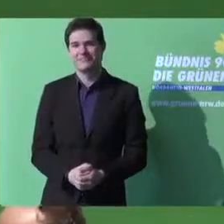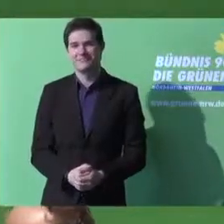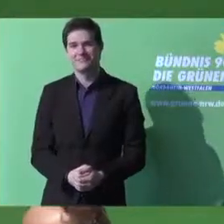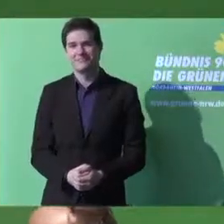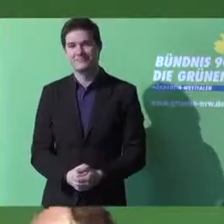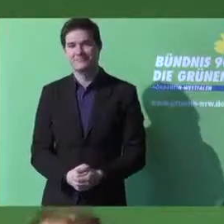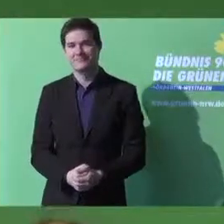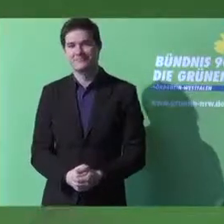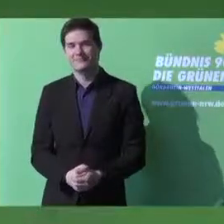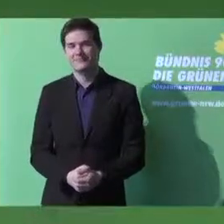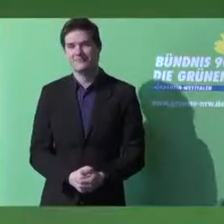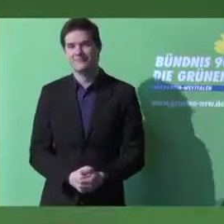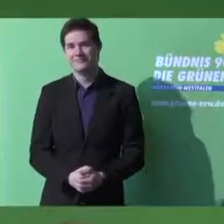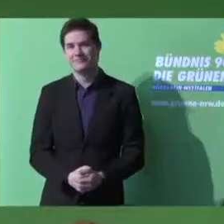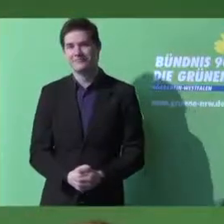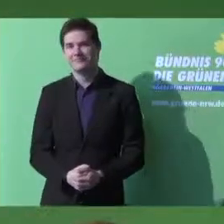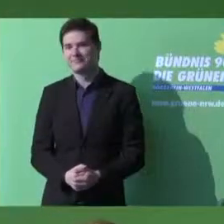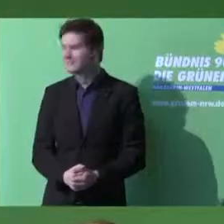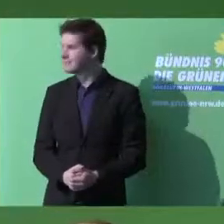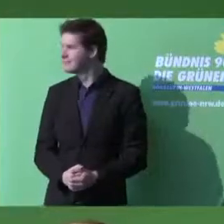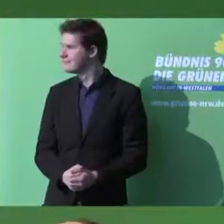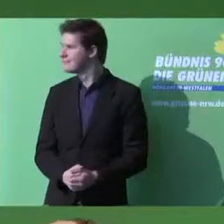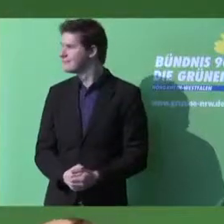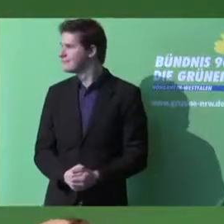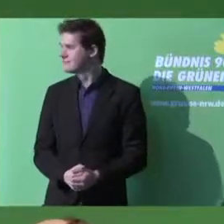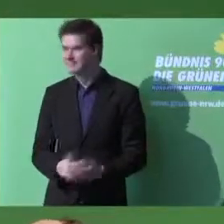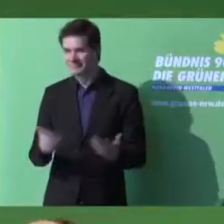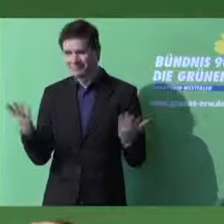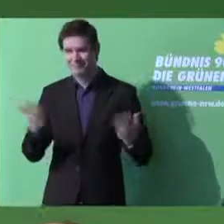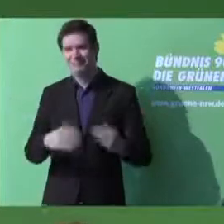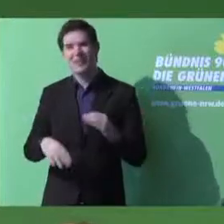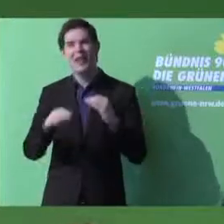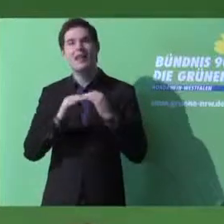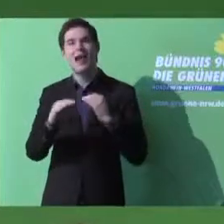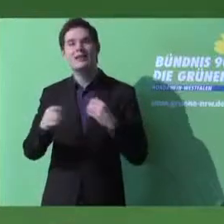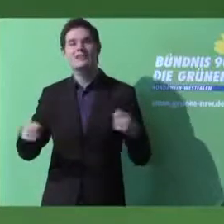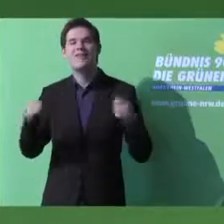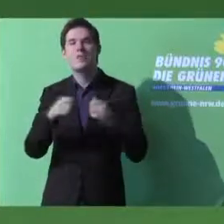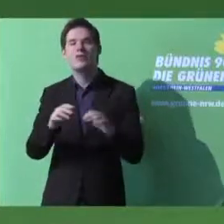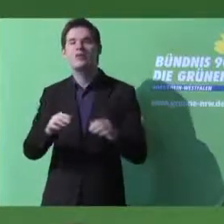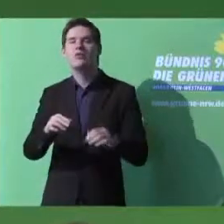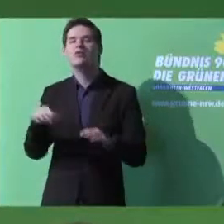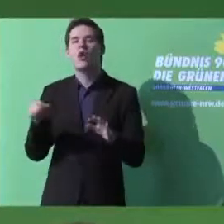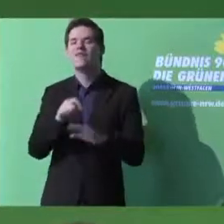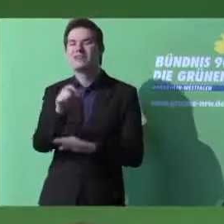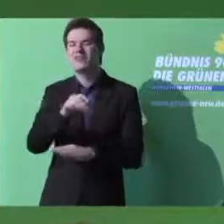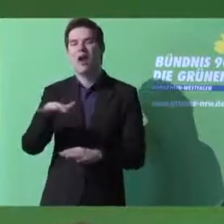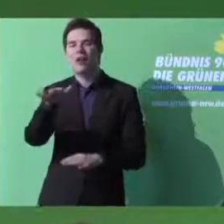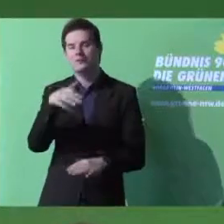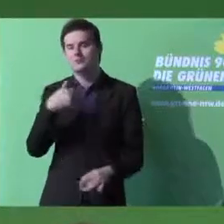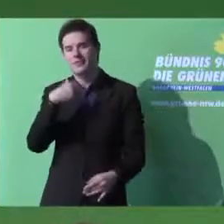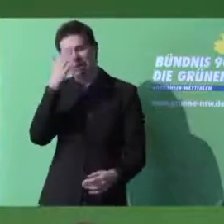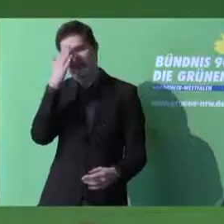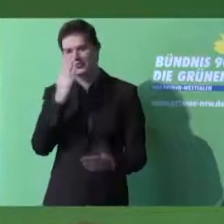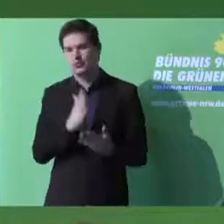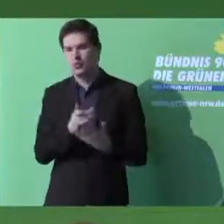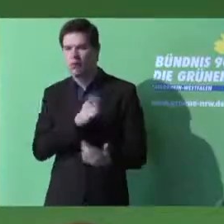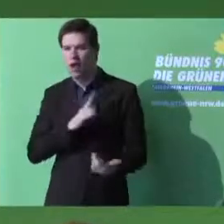Wie ich den Landesverband Nordrhein-Westfalen kenne und die beiden